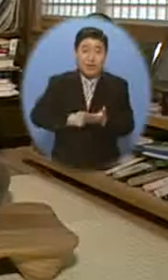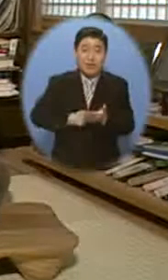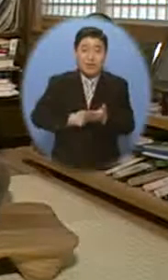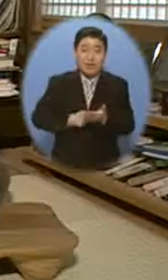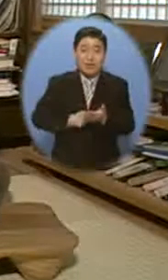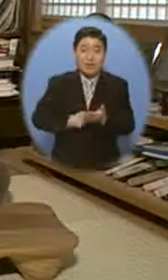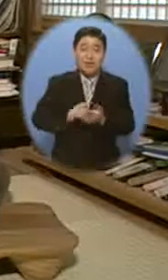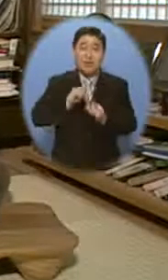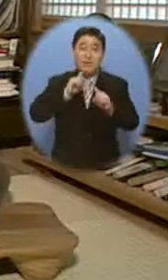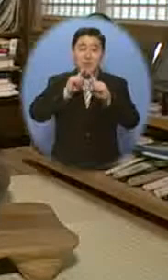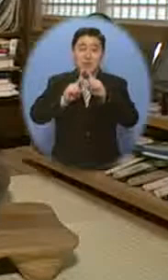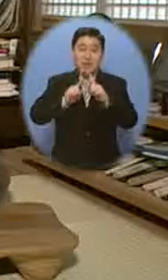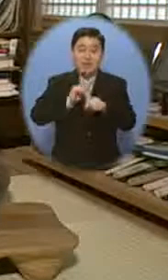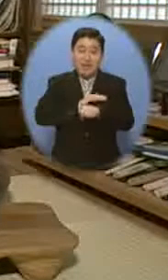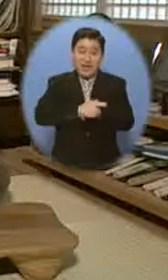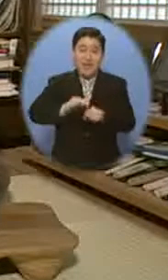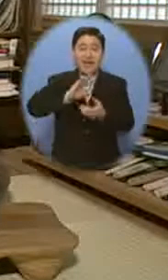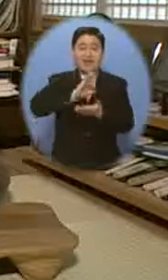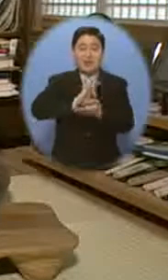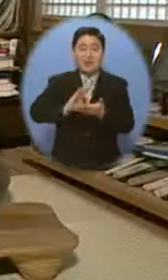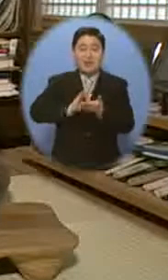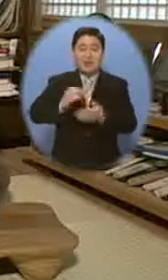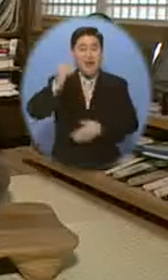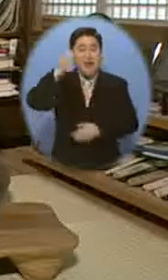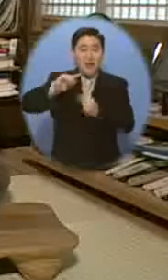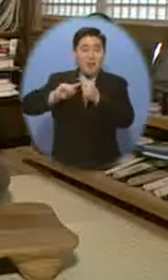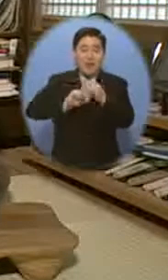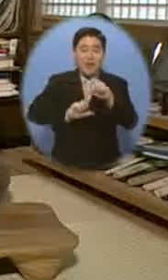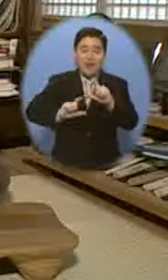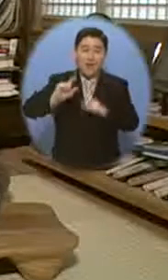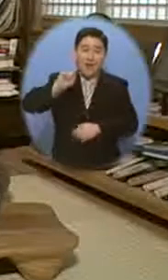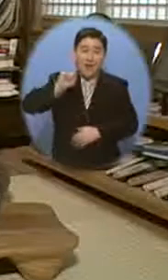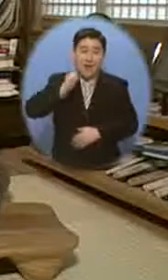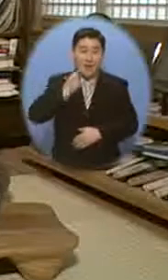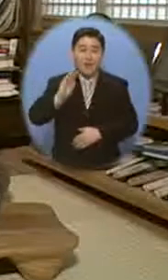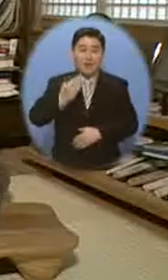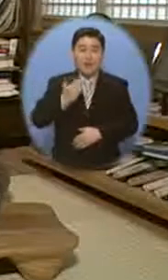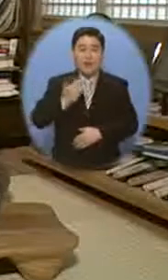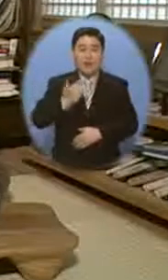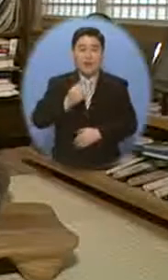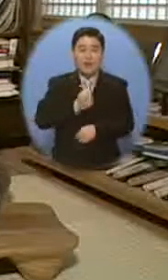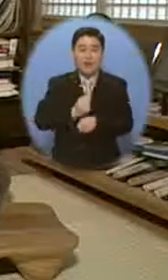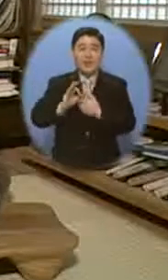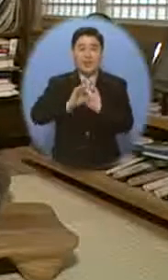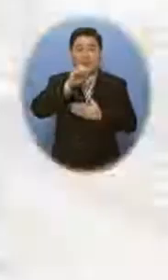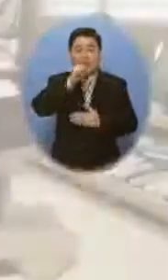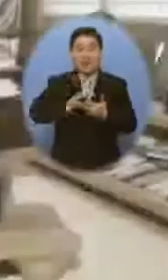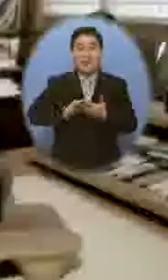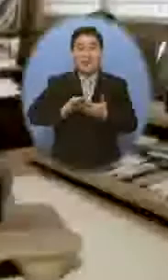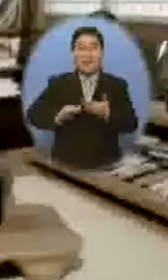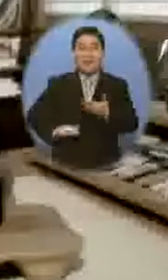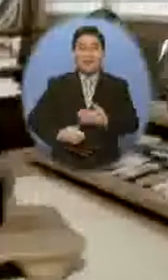발견해낸 그런 말들을 잘 써서 우리 말이 더욱더 아름답게 되도록 했으면 좋겠습니다.